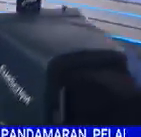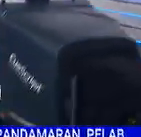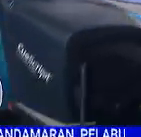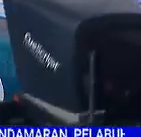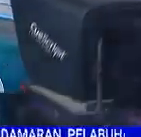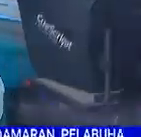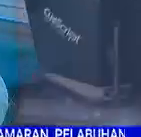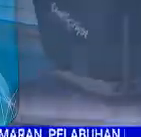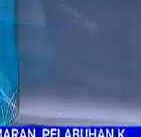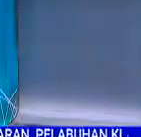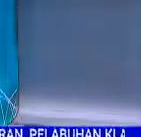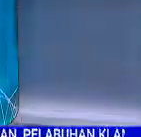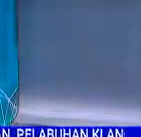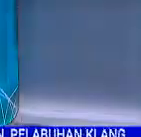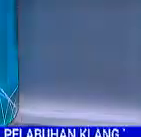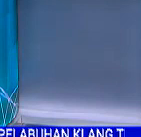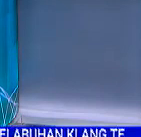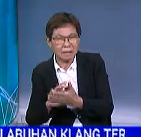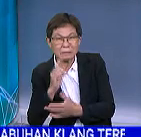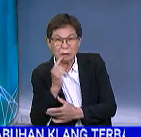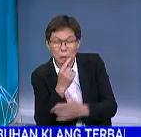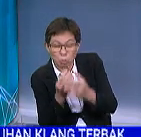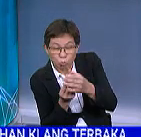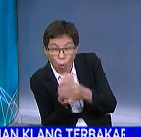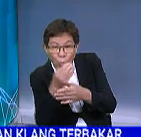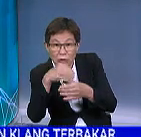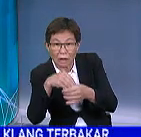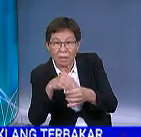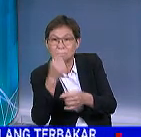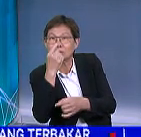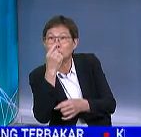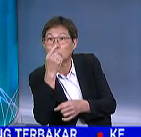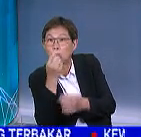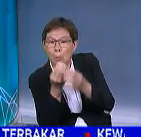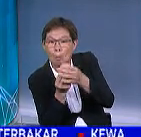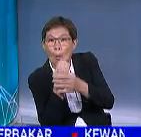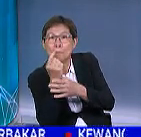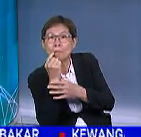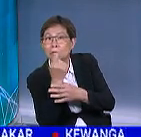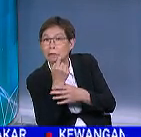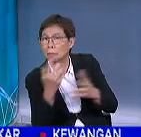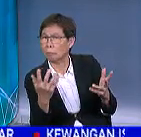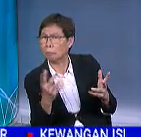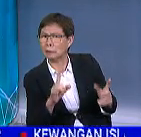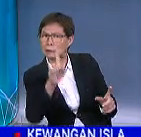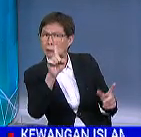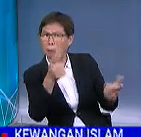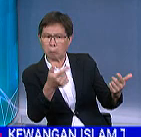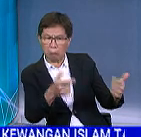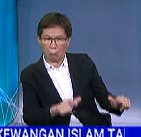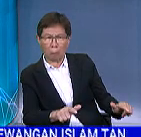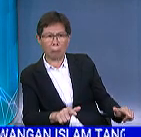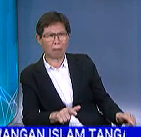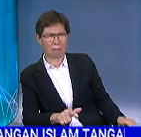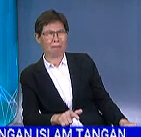susah nak percaya ni, Mac. Gigi tumbuh dalam hidung. Dalam hidung, ya? Satu kejadian yang